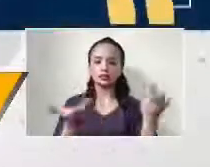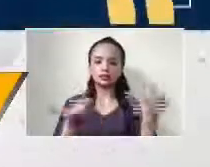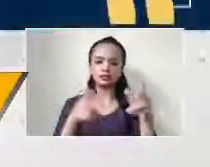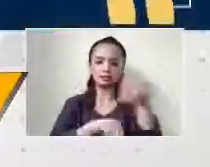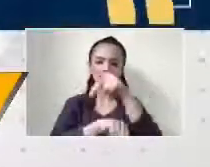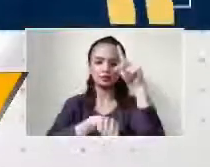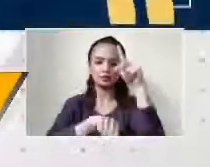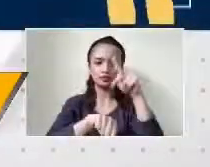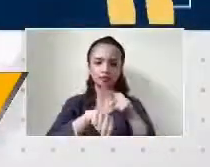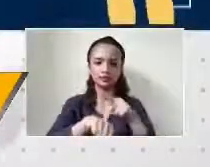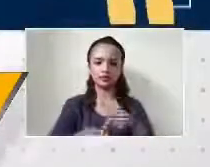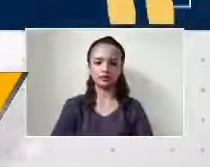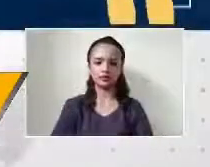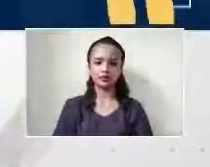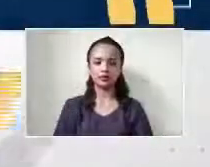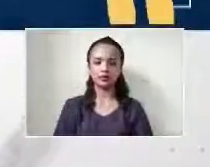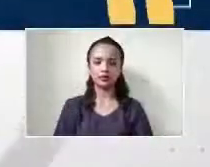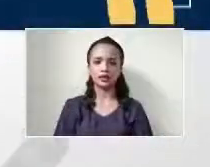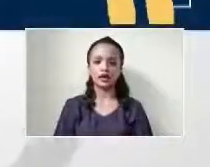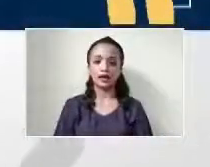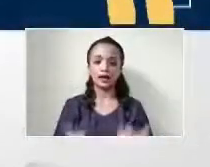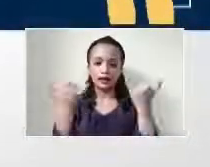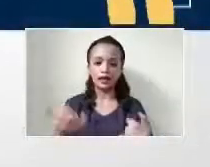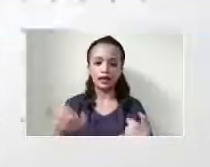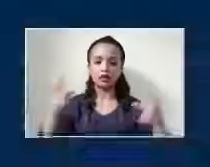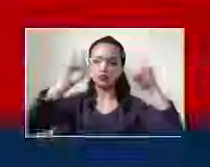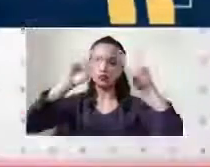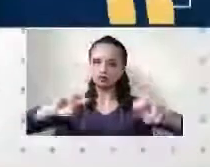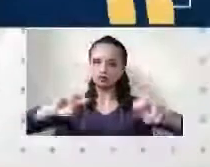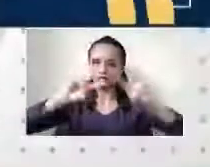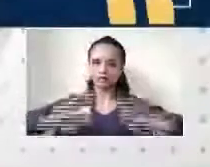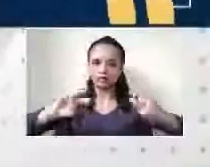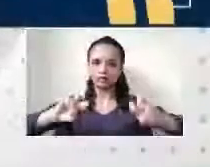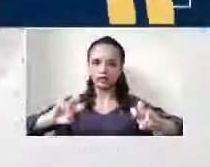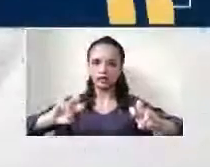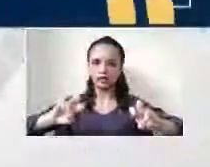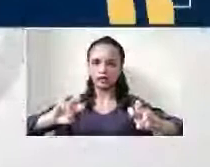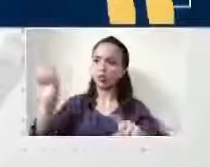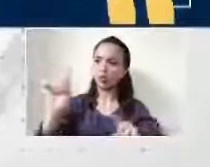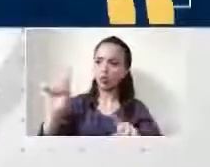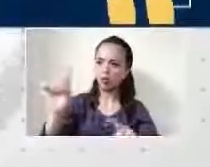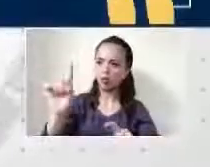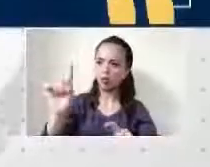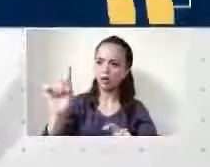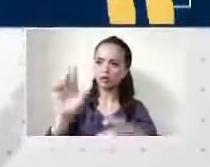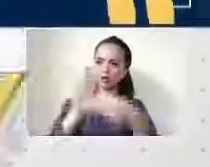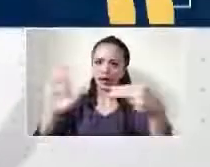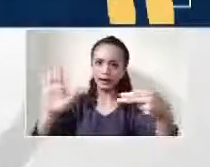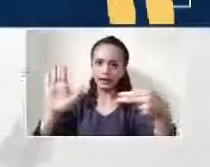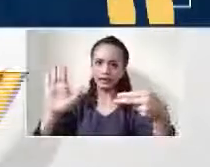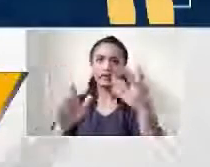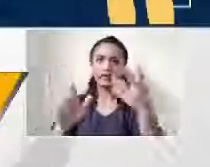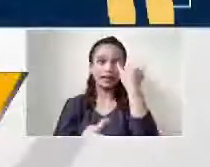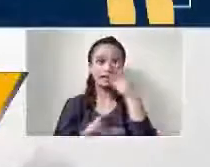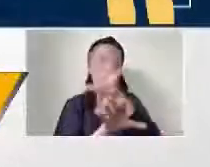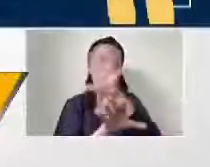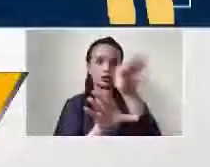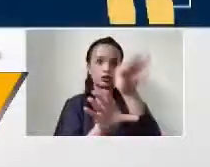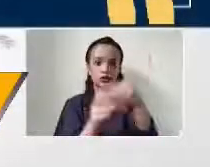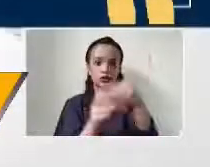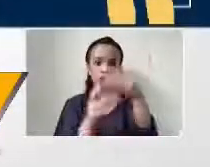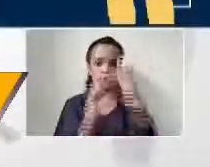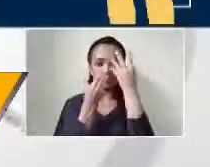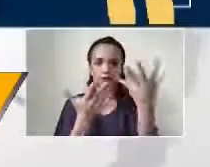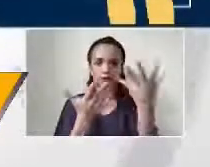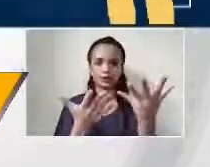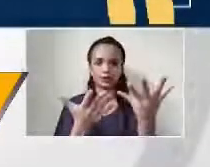Senator Aimee Marcos, labag ito sa karapatan ng mga tao. Sabi naman ni Senator Kiko Pangilinan, hindi pagiging choosy sa brand, kundi ang